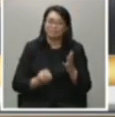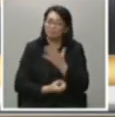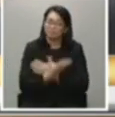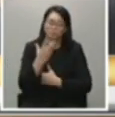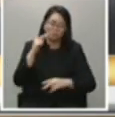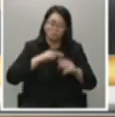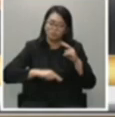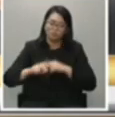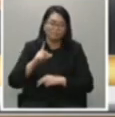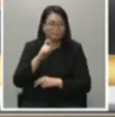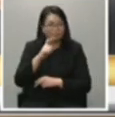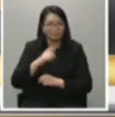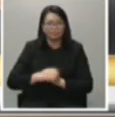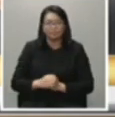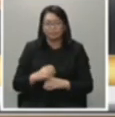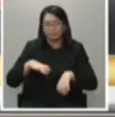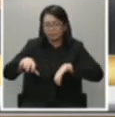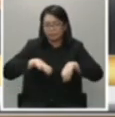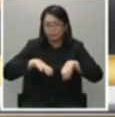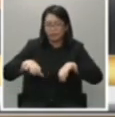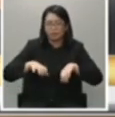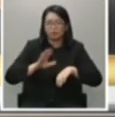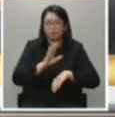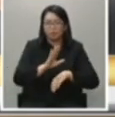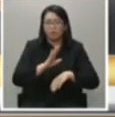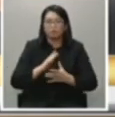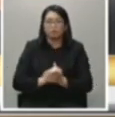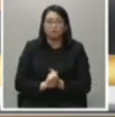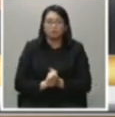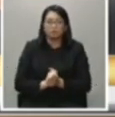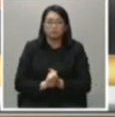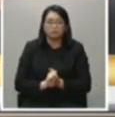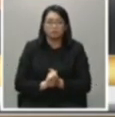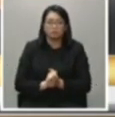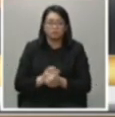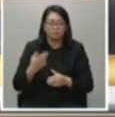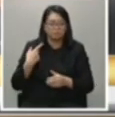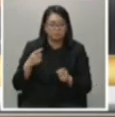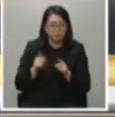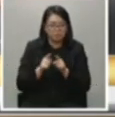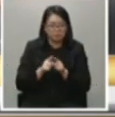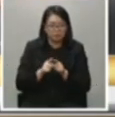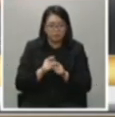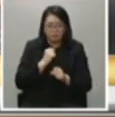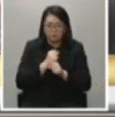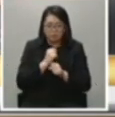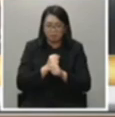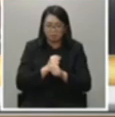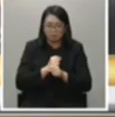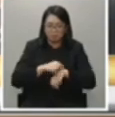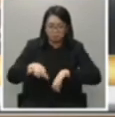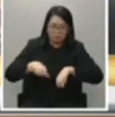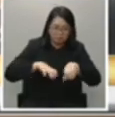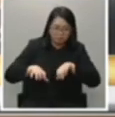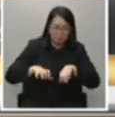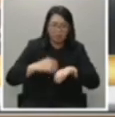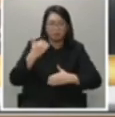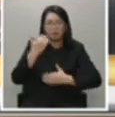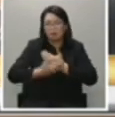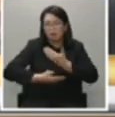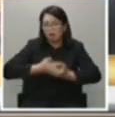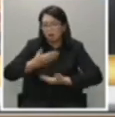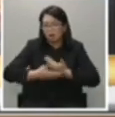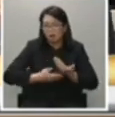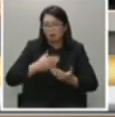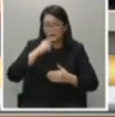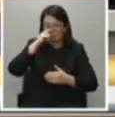การค้าระหว่างประเทศของรัฐบาลพลเอกประยุทธ์จึงไร้ทิศทางที่ชัดเจนส่งผลให้การค้าระหว่างประเทศล้มเห